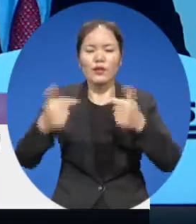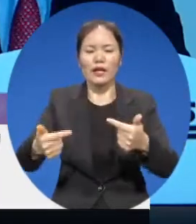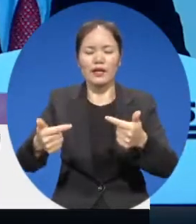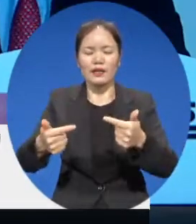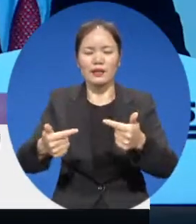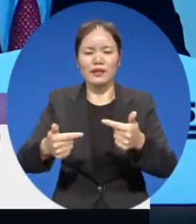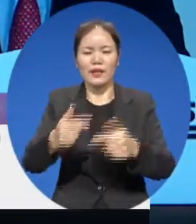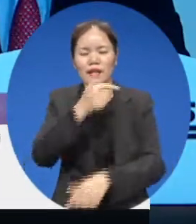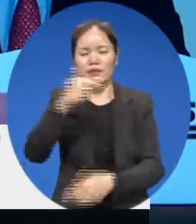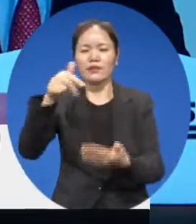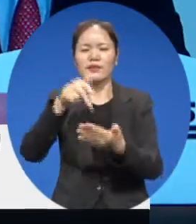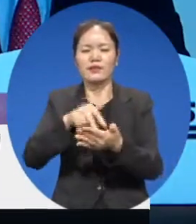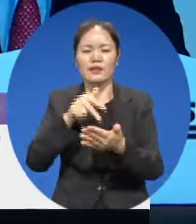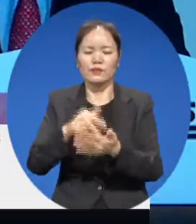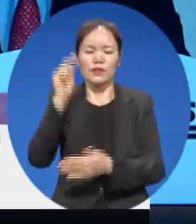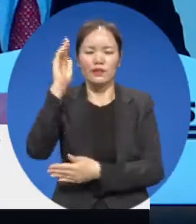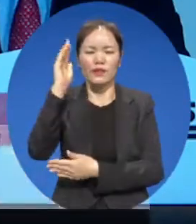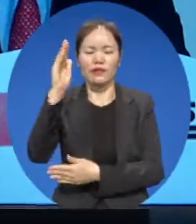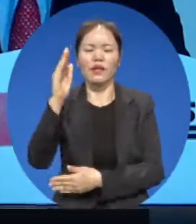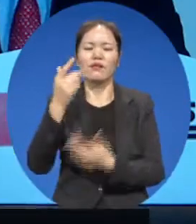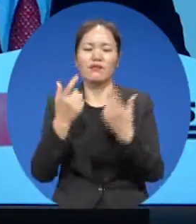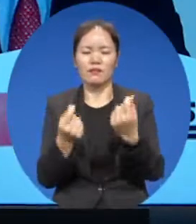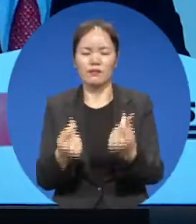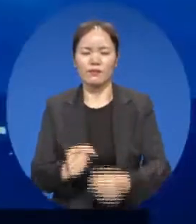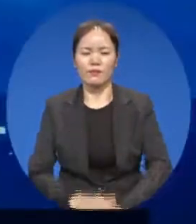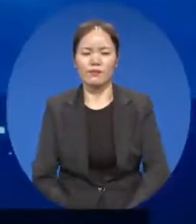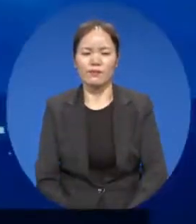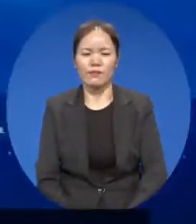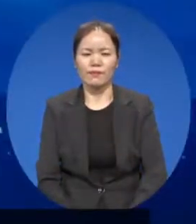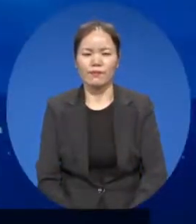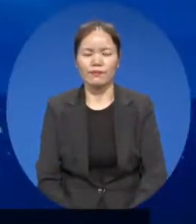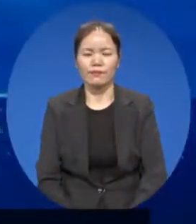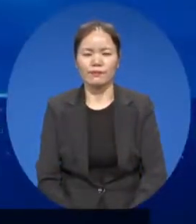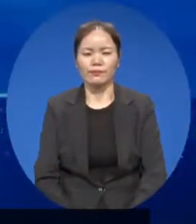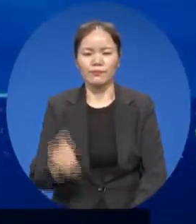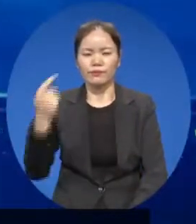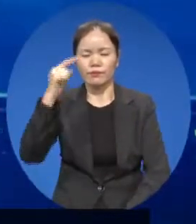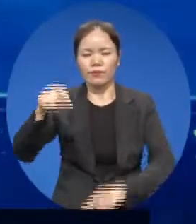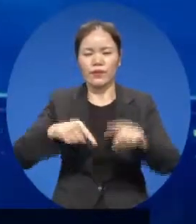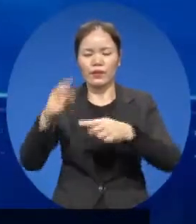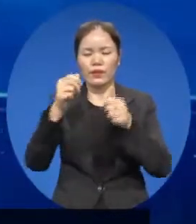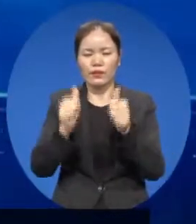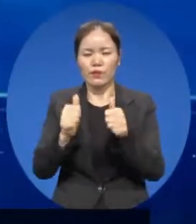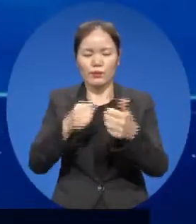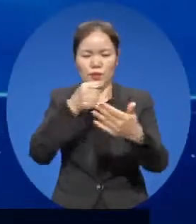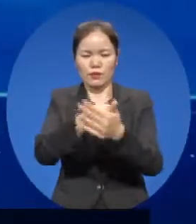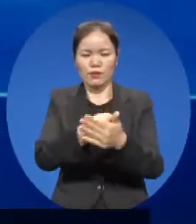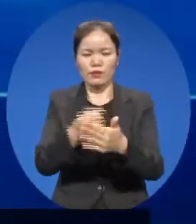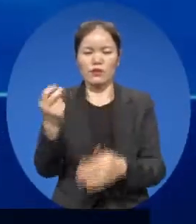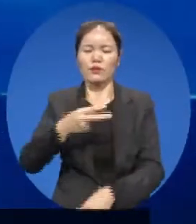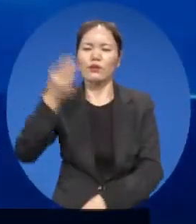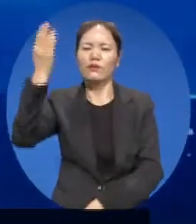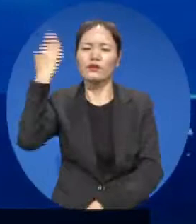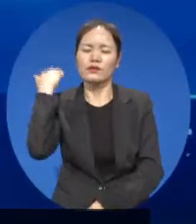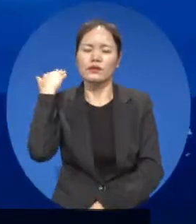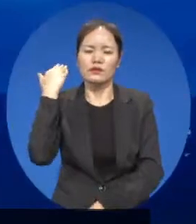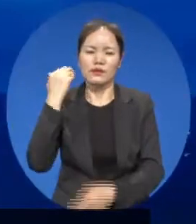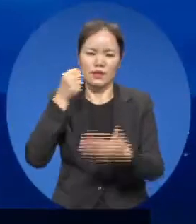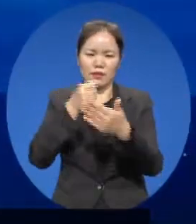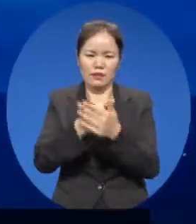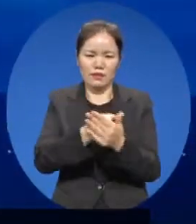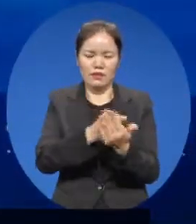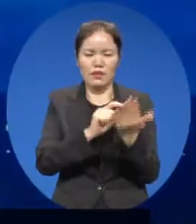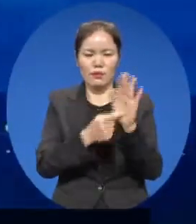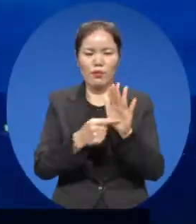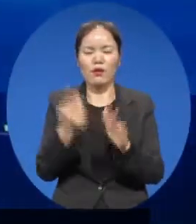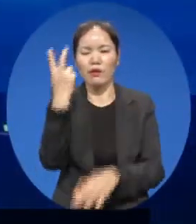원론적인 이야기를 던지고 있는 것으로 보입니다 그렇군요 4 어져 행정 법원의 결정도 그렇구요 또 이전에 앞서 결론이 나왔던